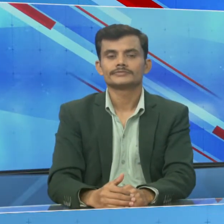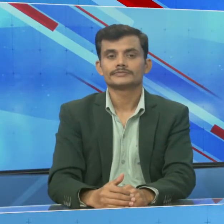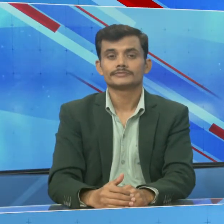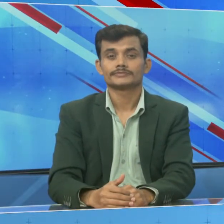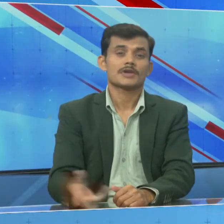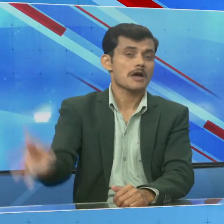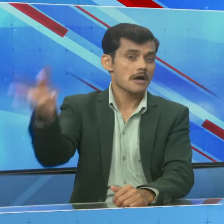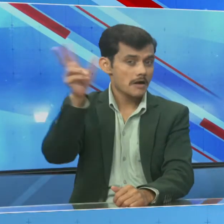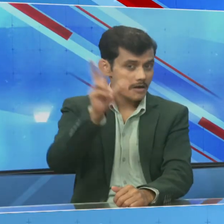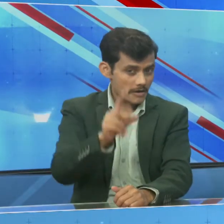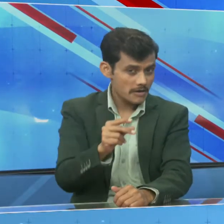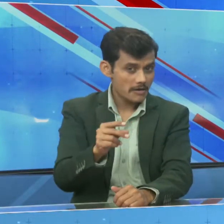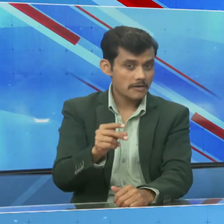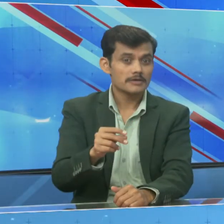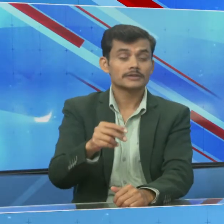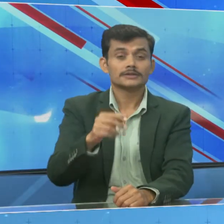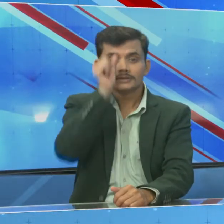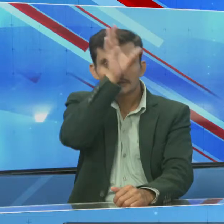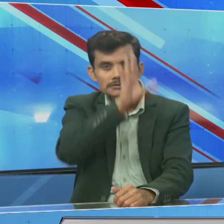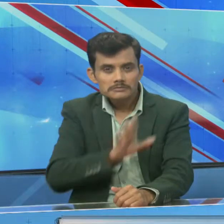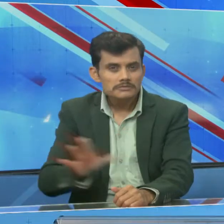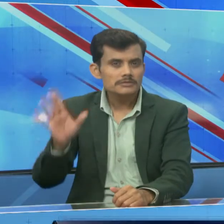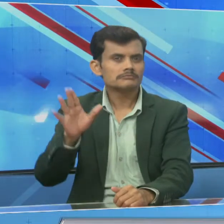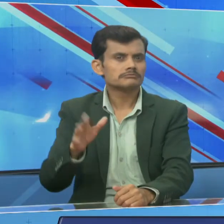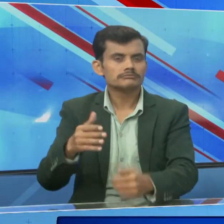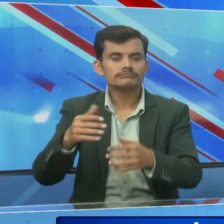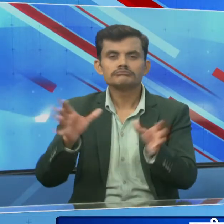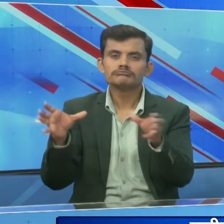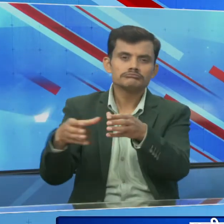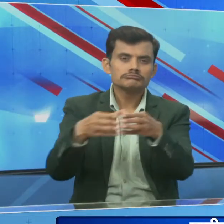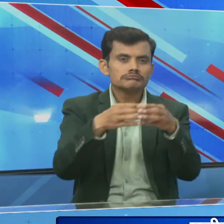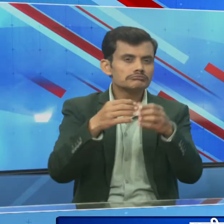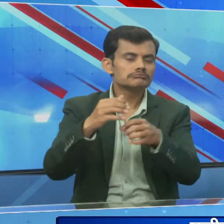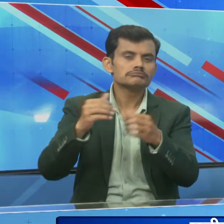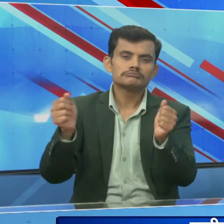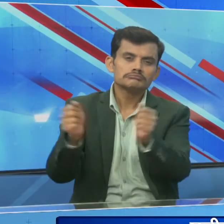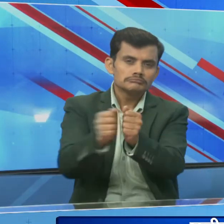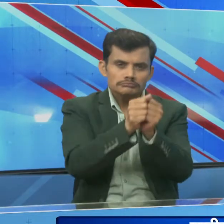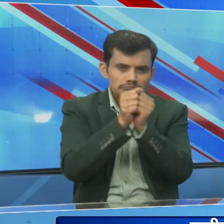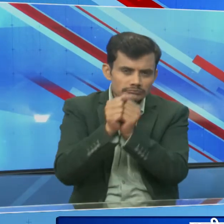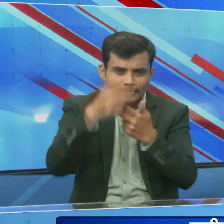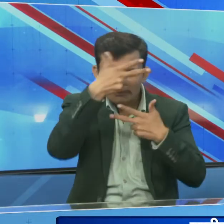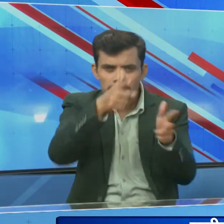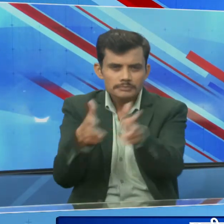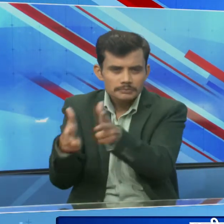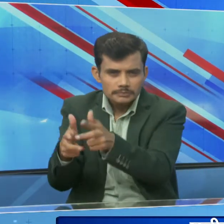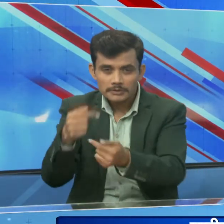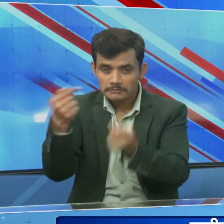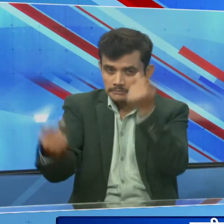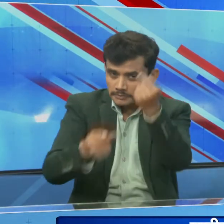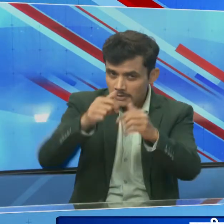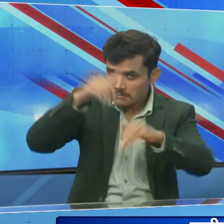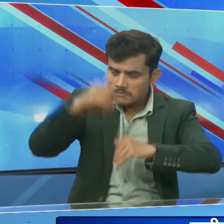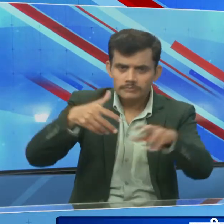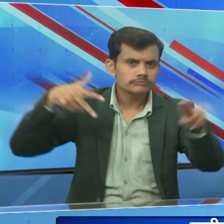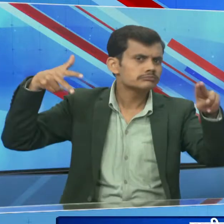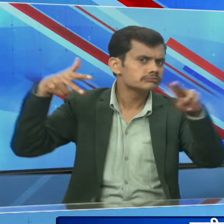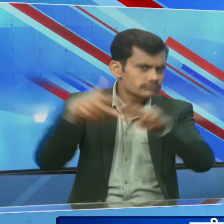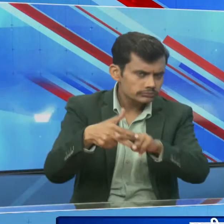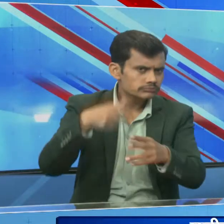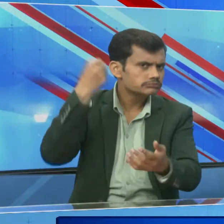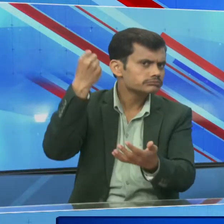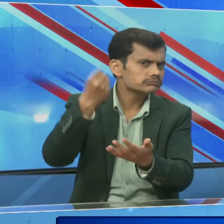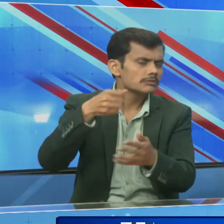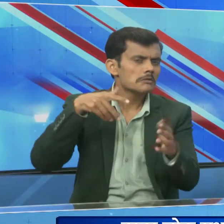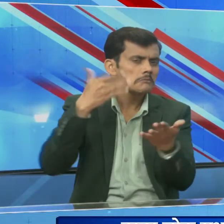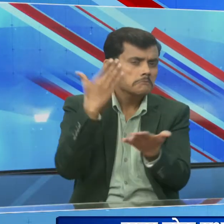हर बार की तरह इस बार भी देश की संप्रभुता को चुनौती देने वाले नक्सली चुनाव प्रक्रिया को बाधित करने का प्रयास